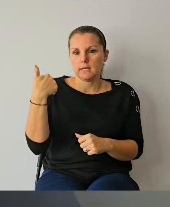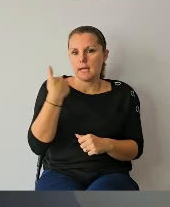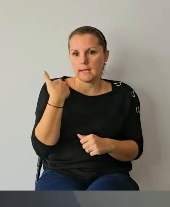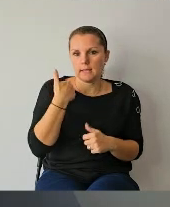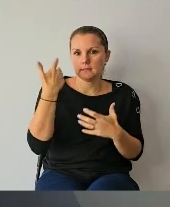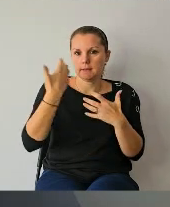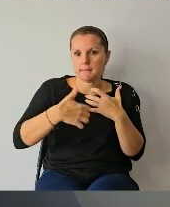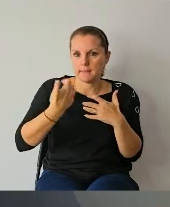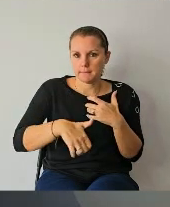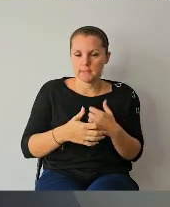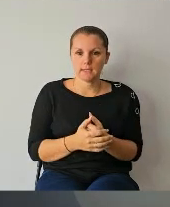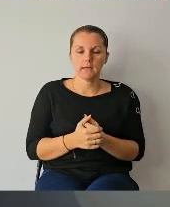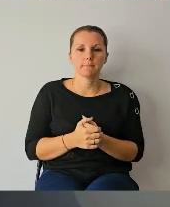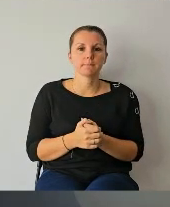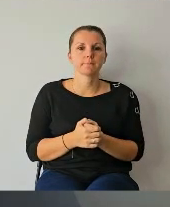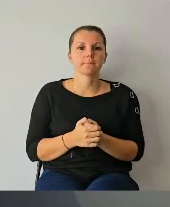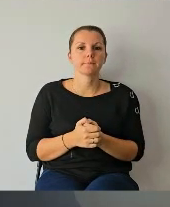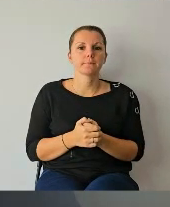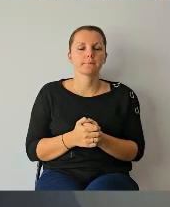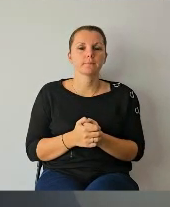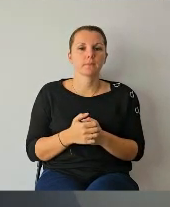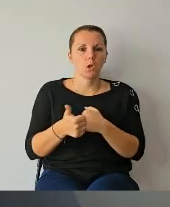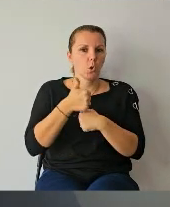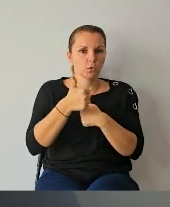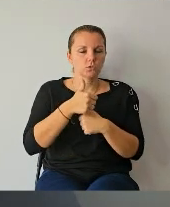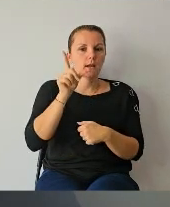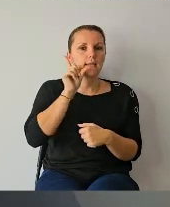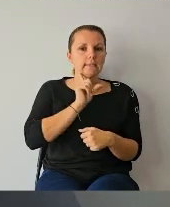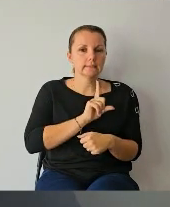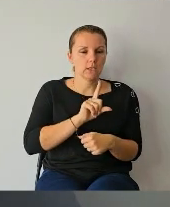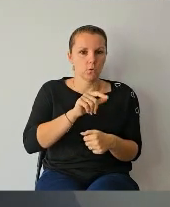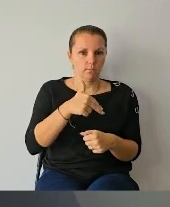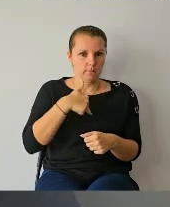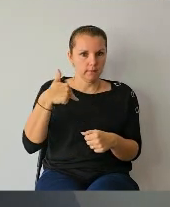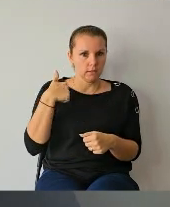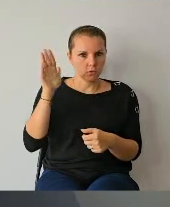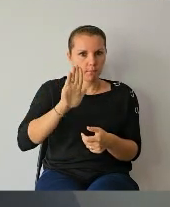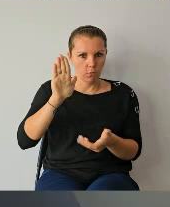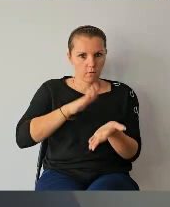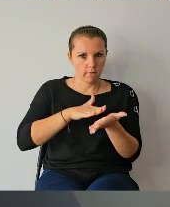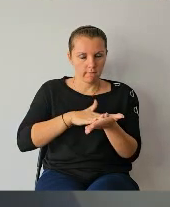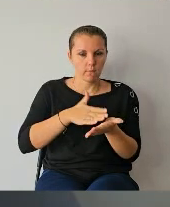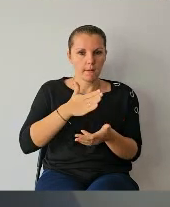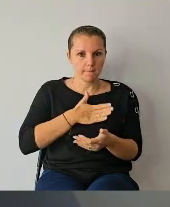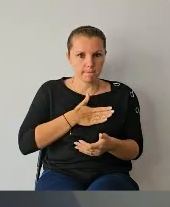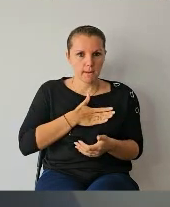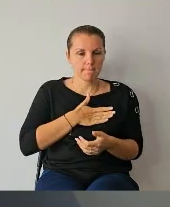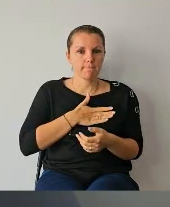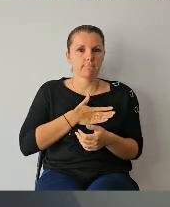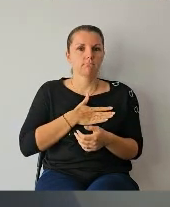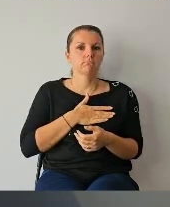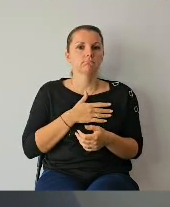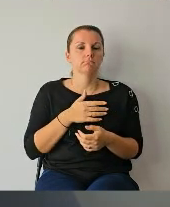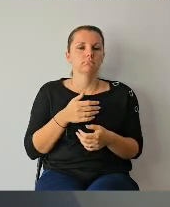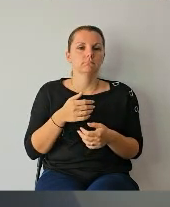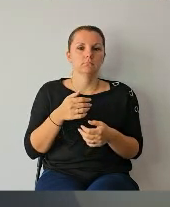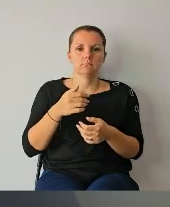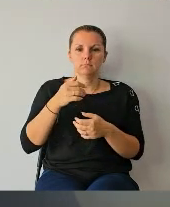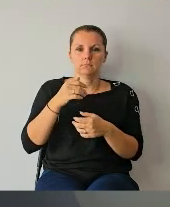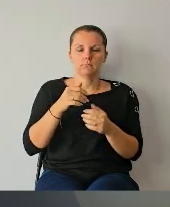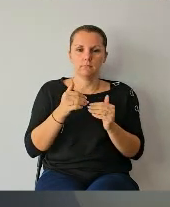matematyki. Jeśli chodzi o liceum w Boguchwale, mamy wyższy wynik od średniej w